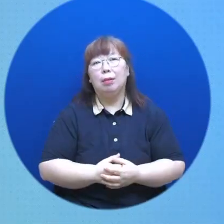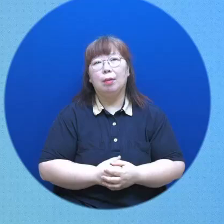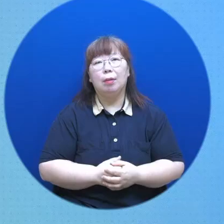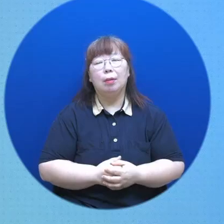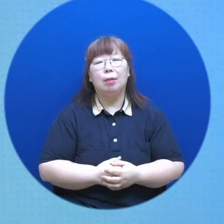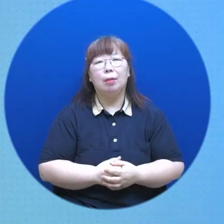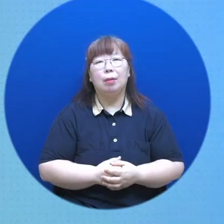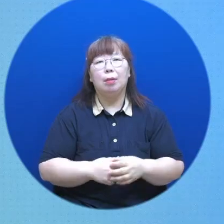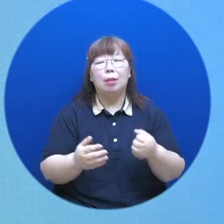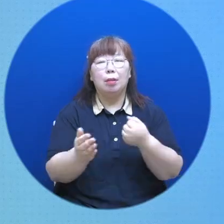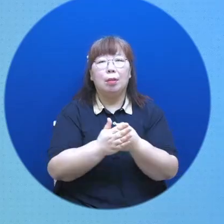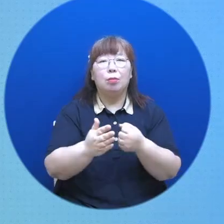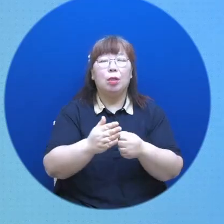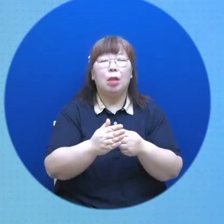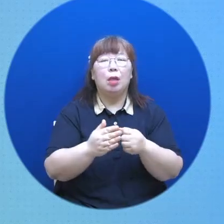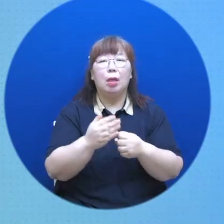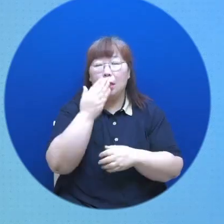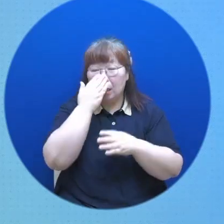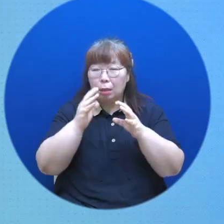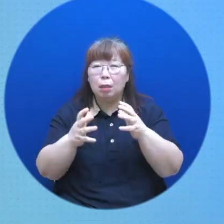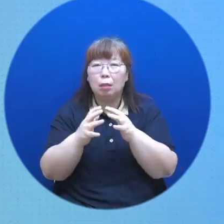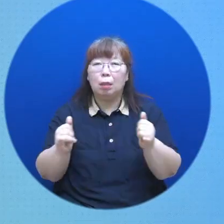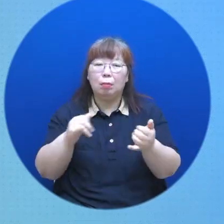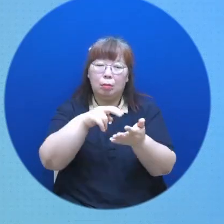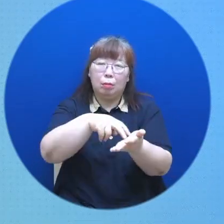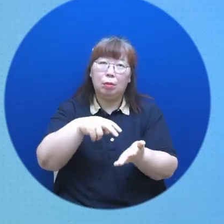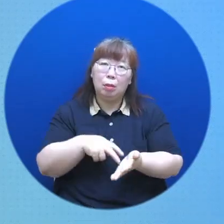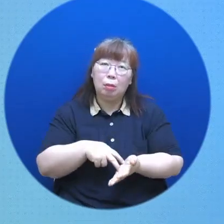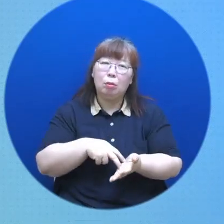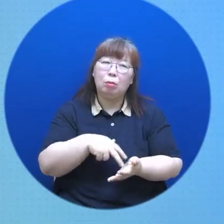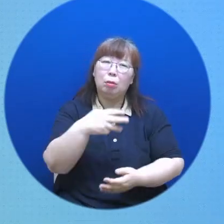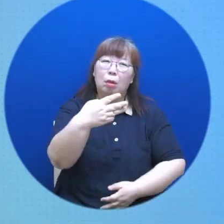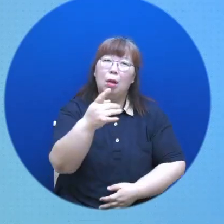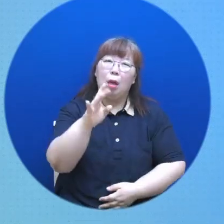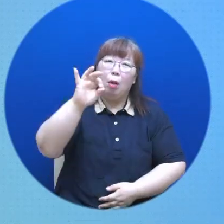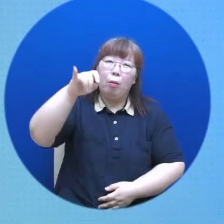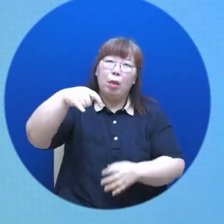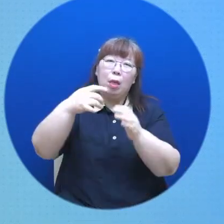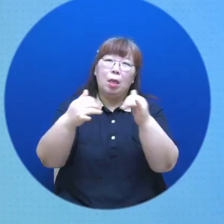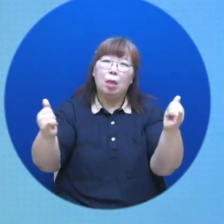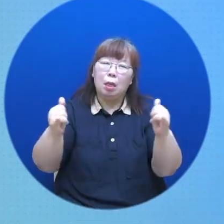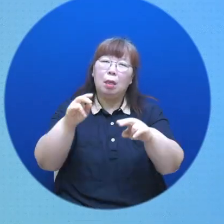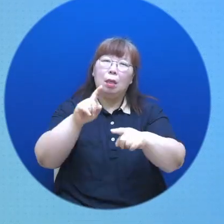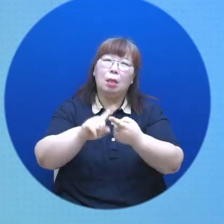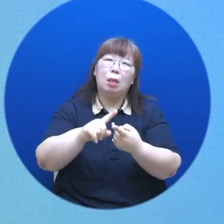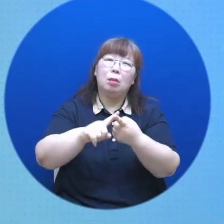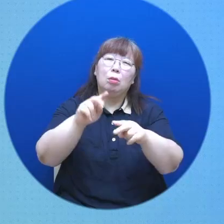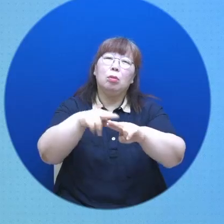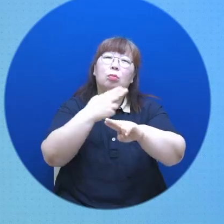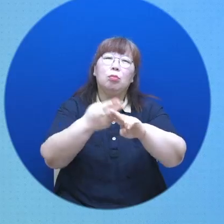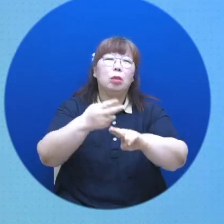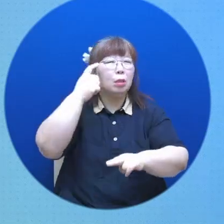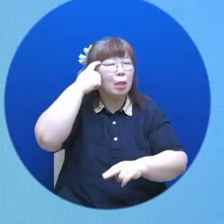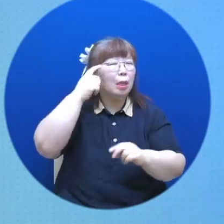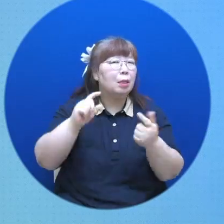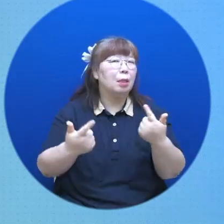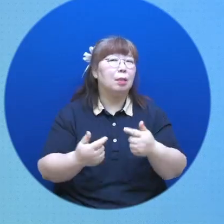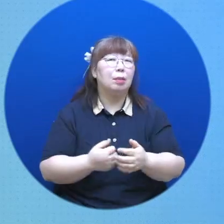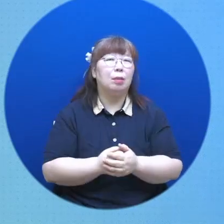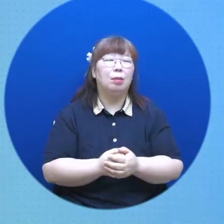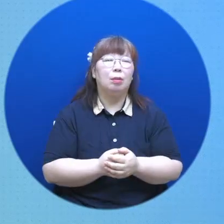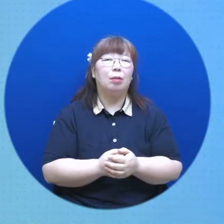그래서 백성들은 레위인들을 선물로 생각하지 않았어요. 자, 두